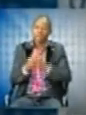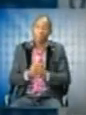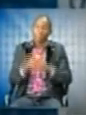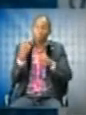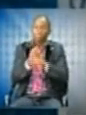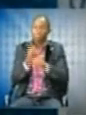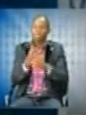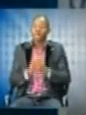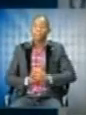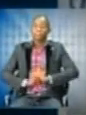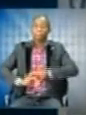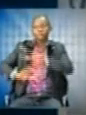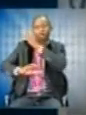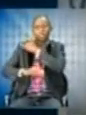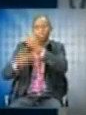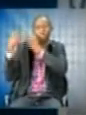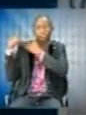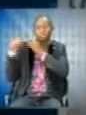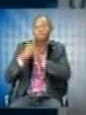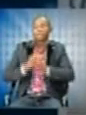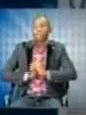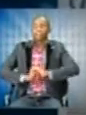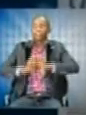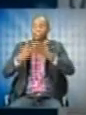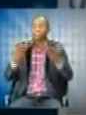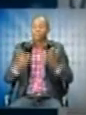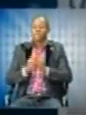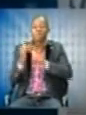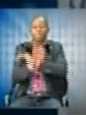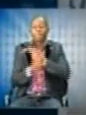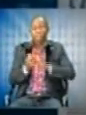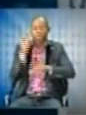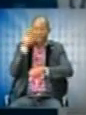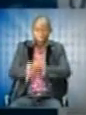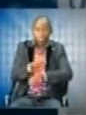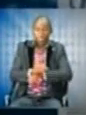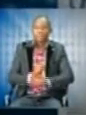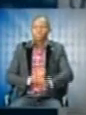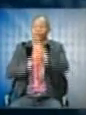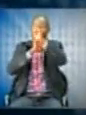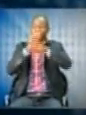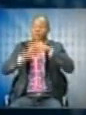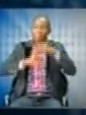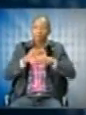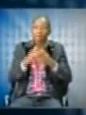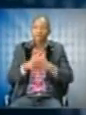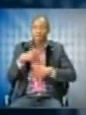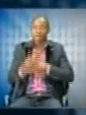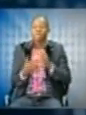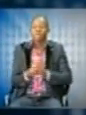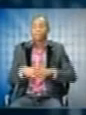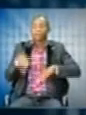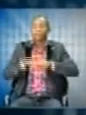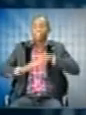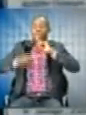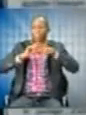faveur du titre continental et d'une première participation à une Coupe du Monde. Et enfin, dans le us de notre confrère, on